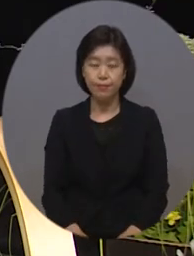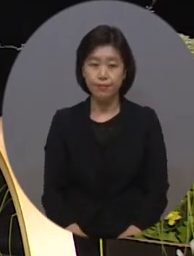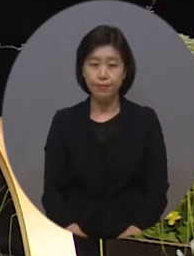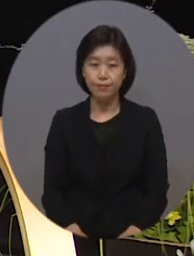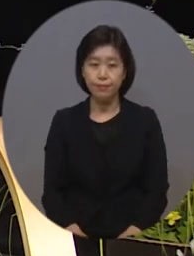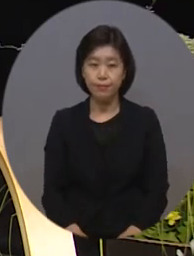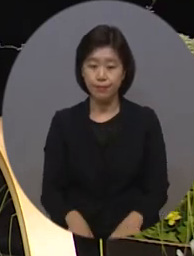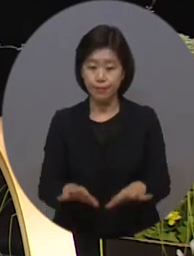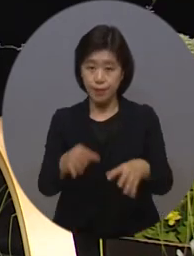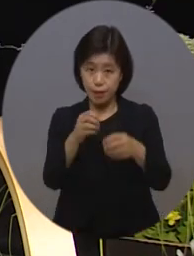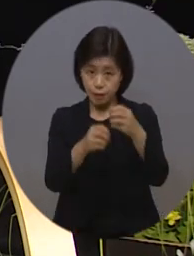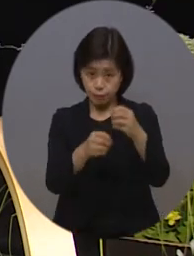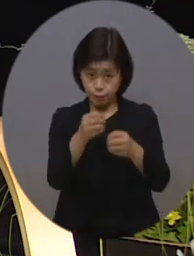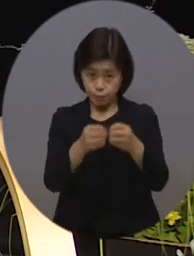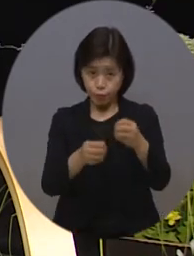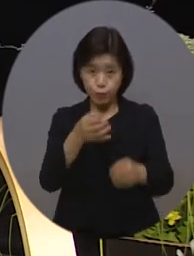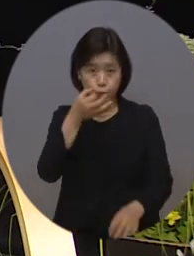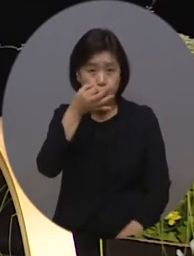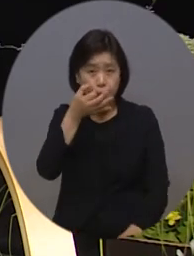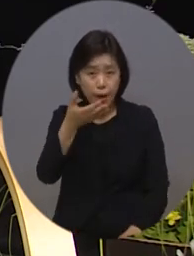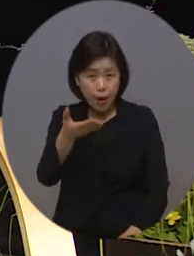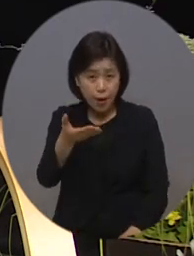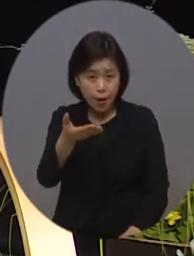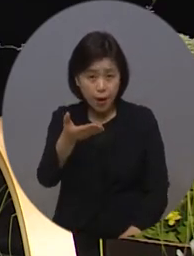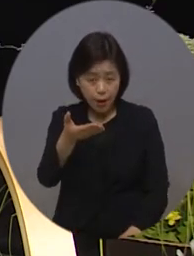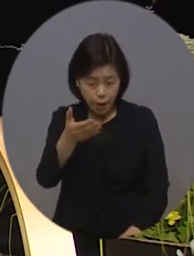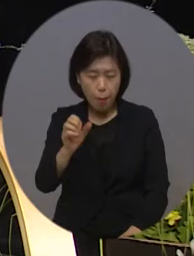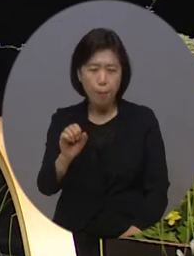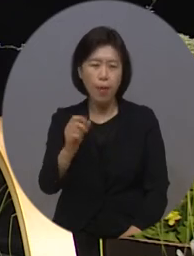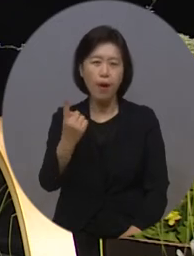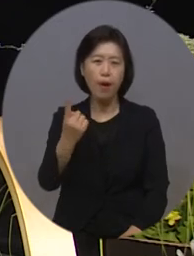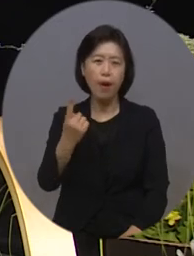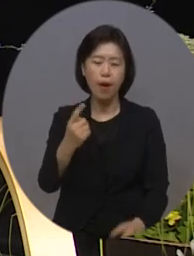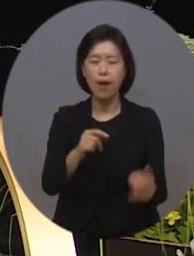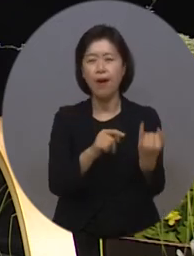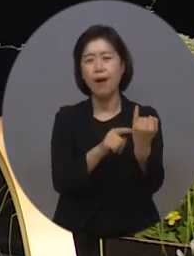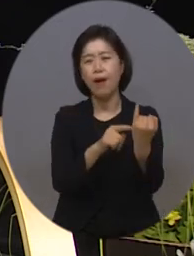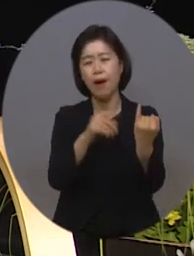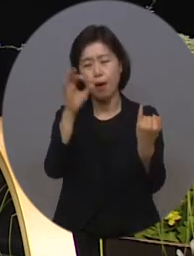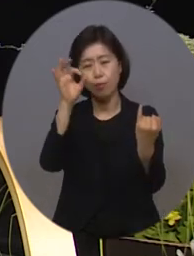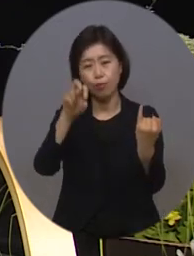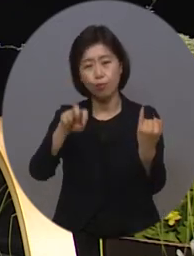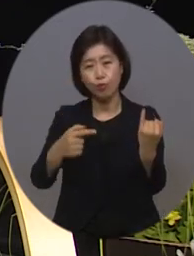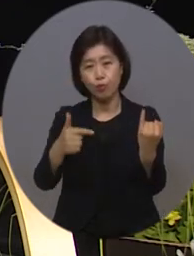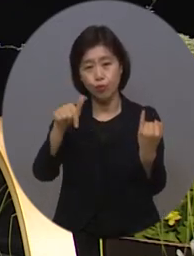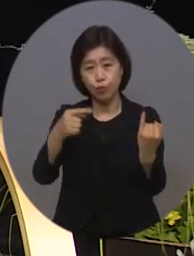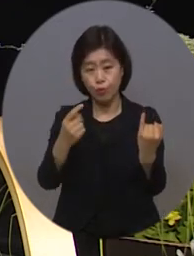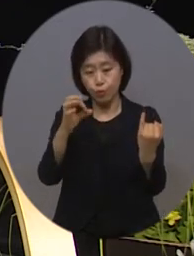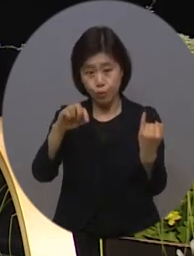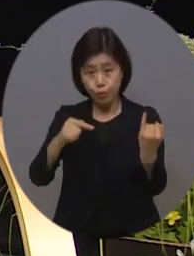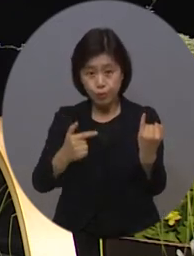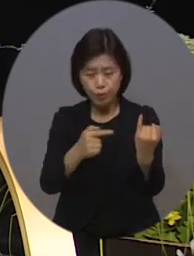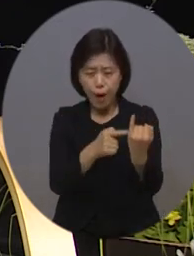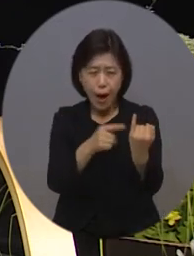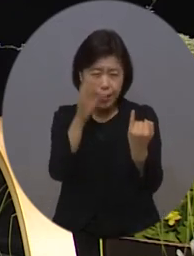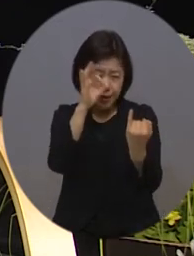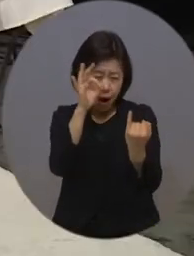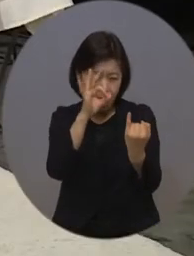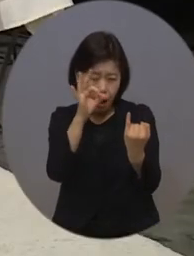이번 작품 소개를 계기로 문고은 씨를 찾으려 여기저기 연락해봤으나 끝내 찾지